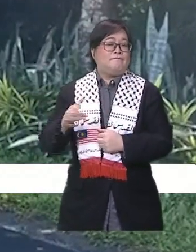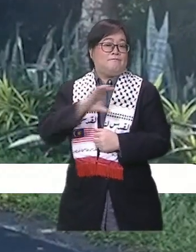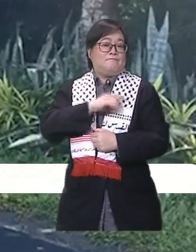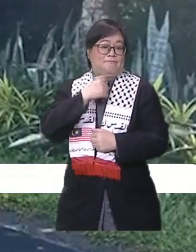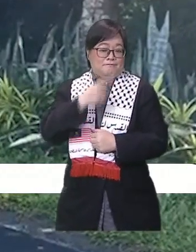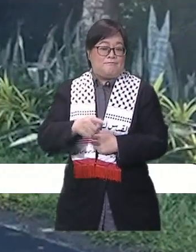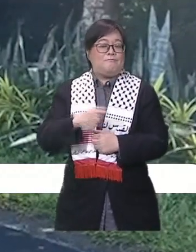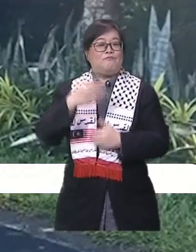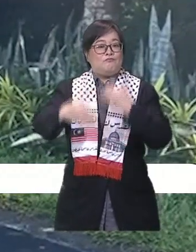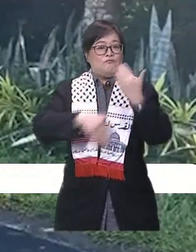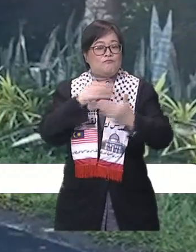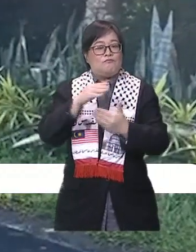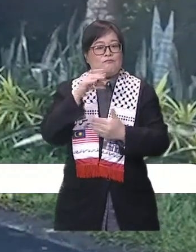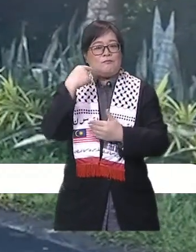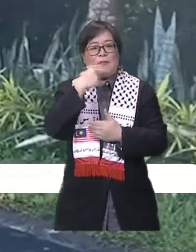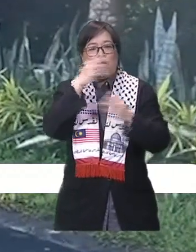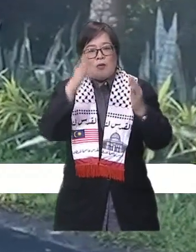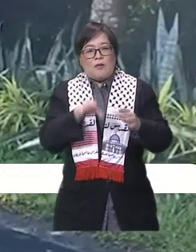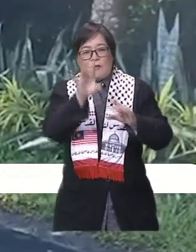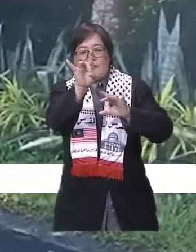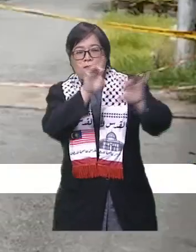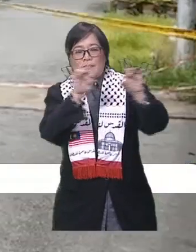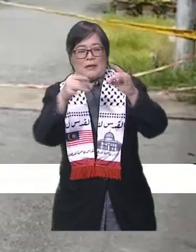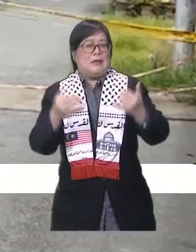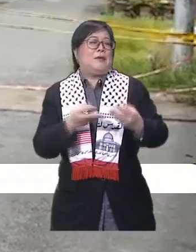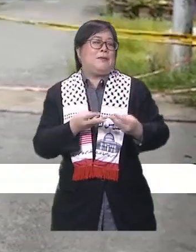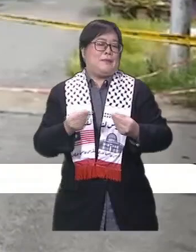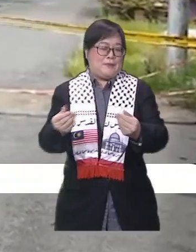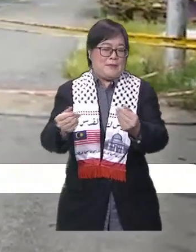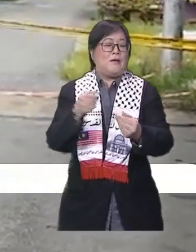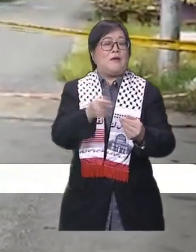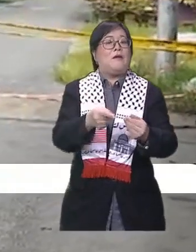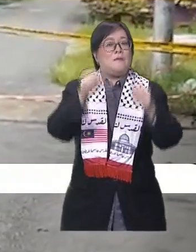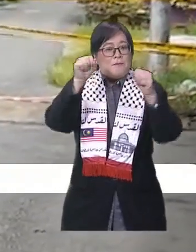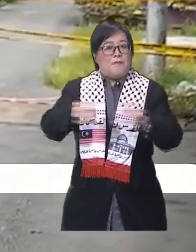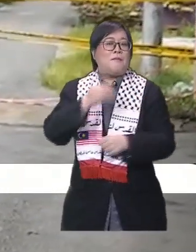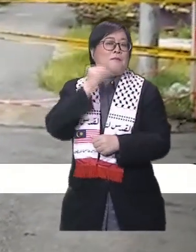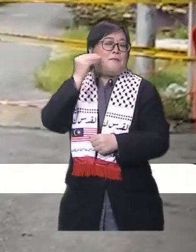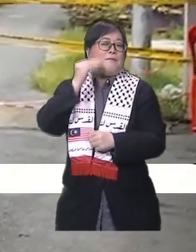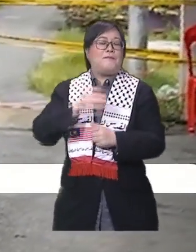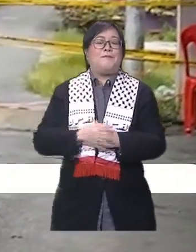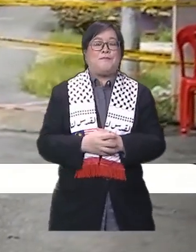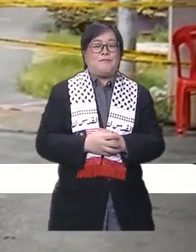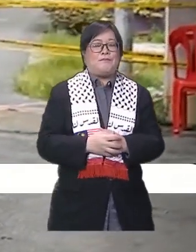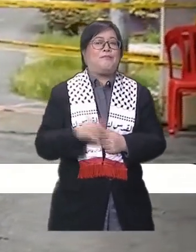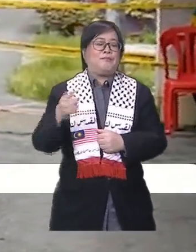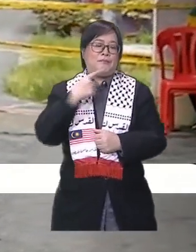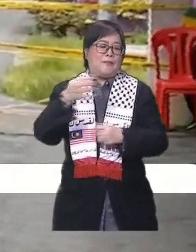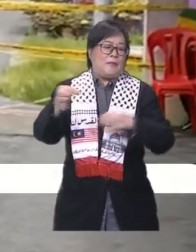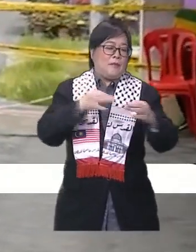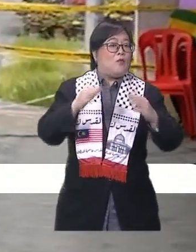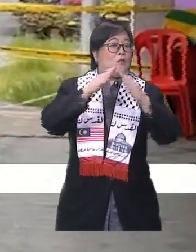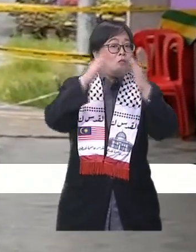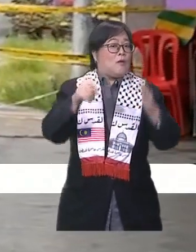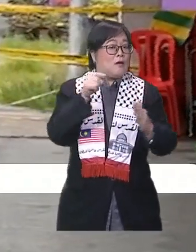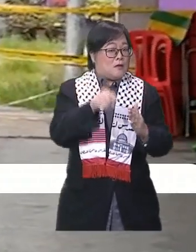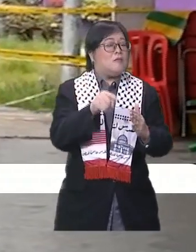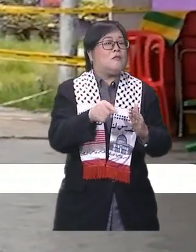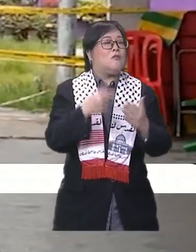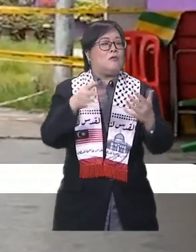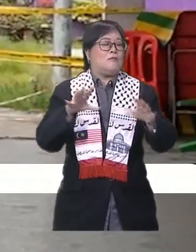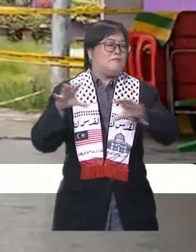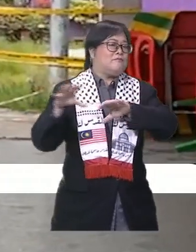semulaankengam diokas kejadian berjalan sebel dibenarkan pulang jelasnya Rumah Amal berkenaan telah